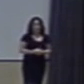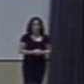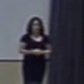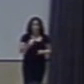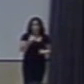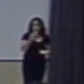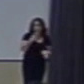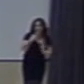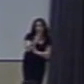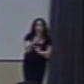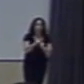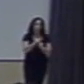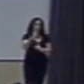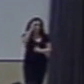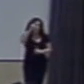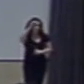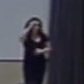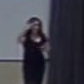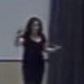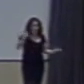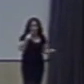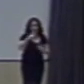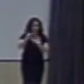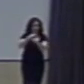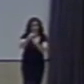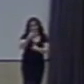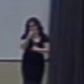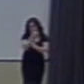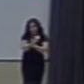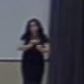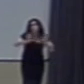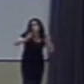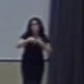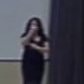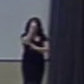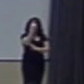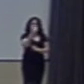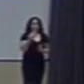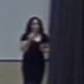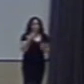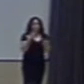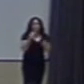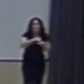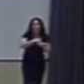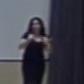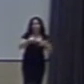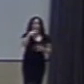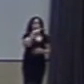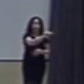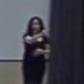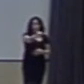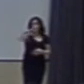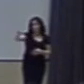un somni, no? Però crec que hi ha vegades en què s'ha de dir no a moltes coses. No? I